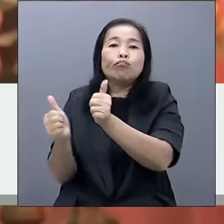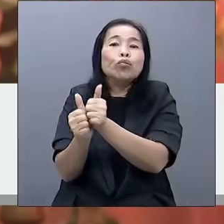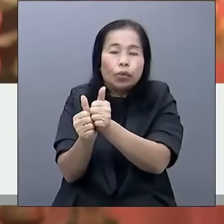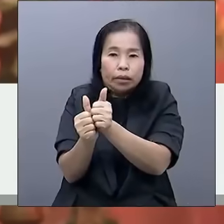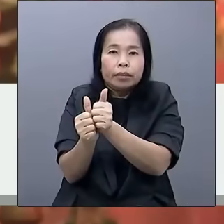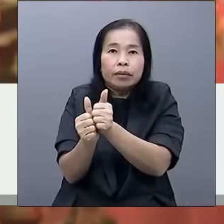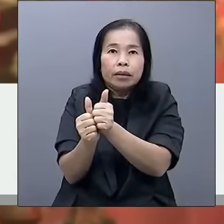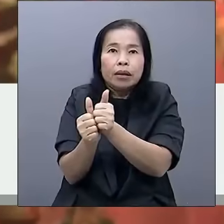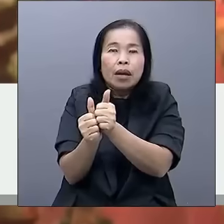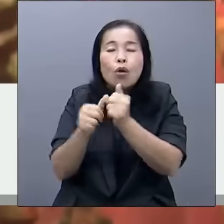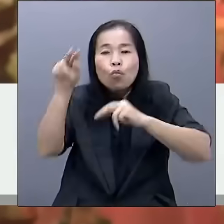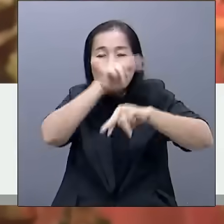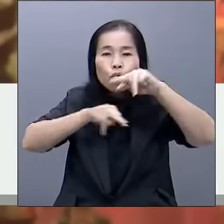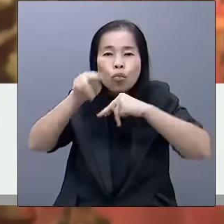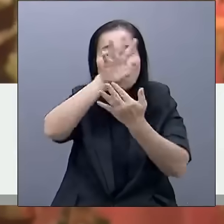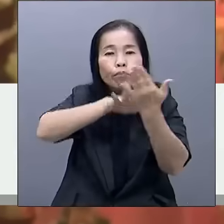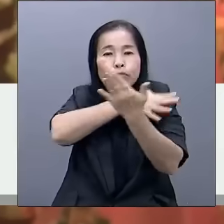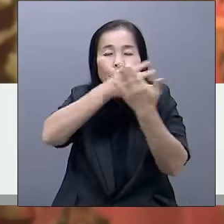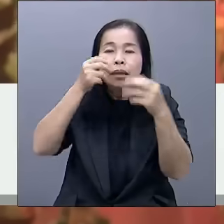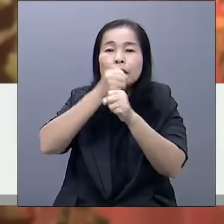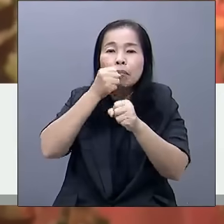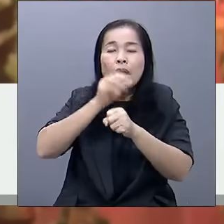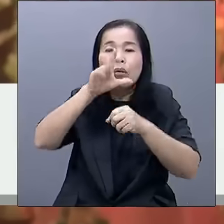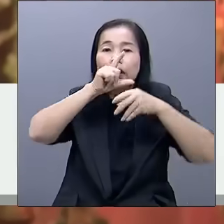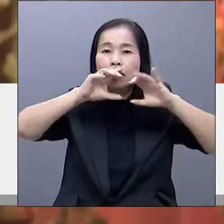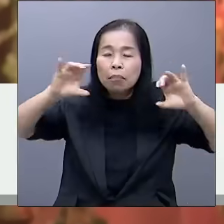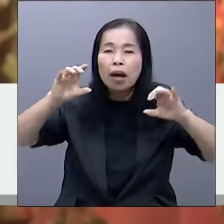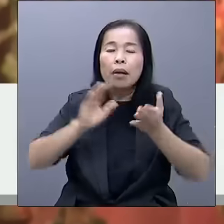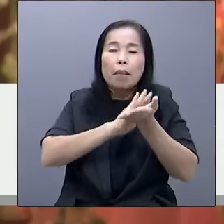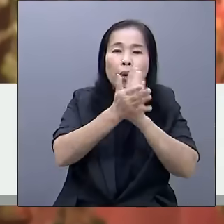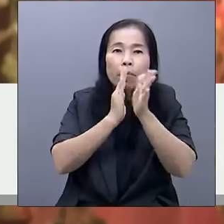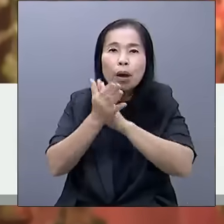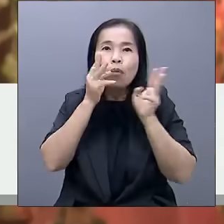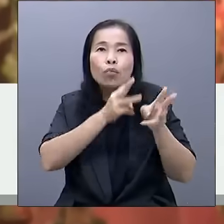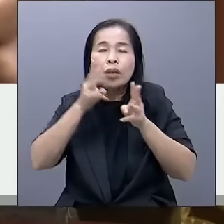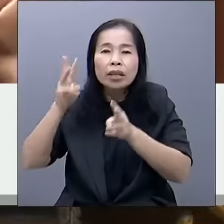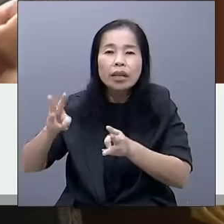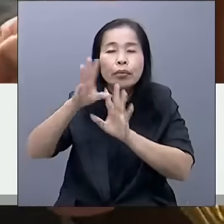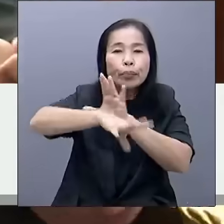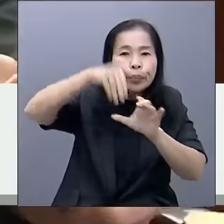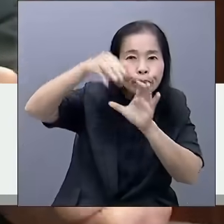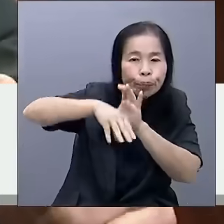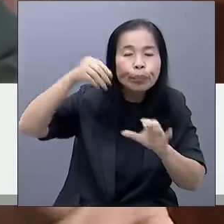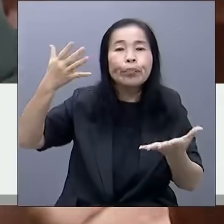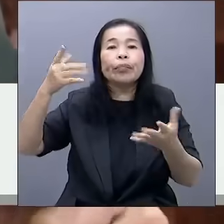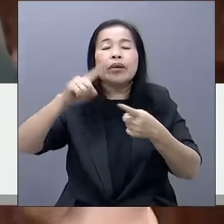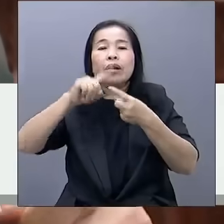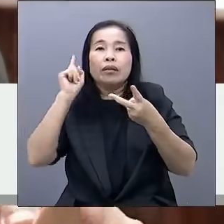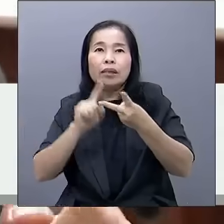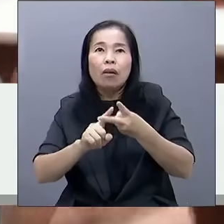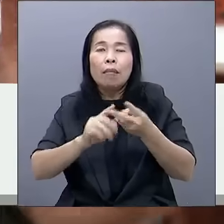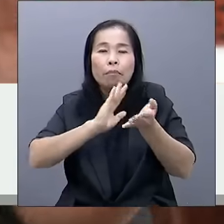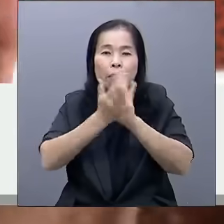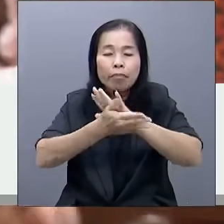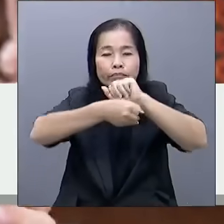ดูแลนโยบายของรัฐบาลเช่นการปรับวิธีการคัดเลือกทหารกองเกินปรับโครงสร้างกองทัพ